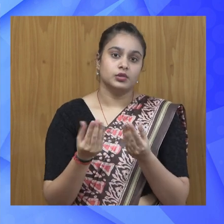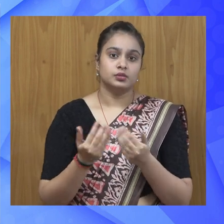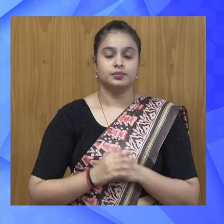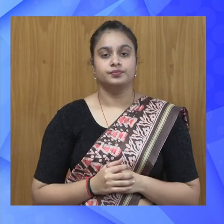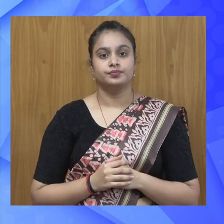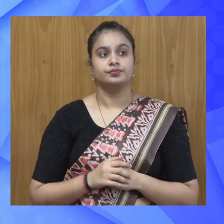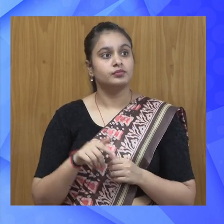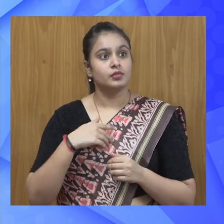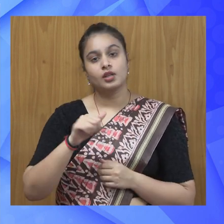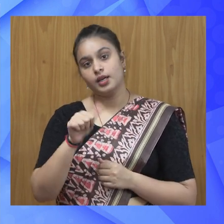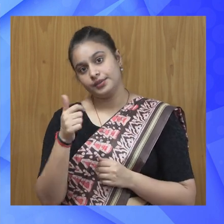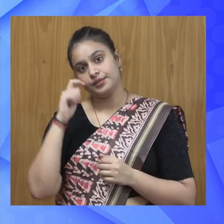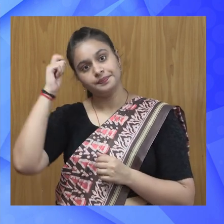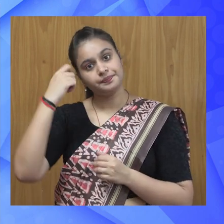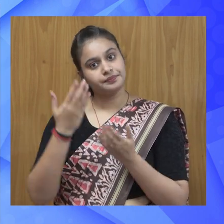नाउ दिस इज अनदर वीडियो.